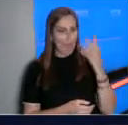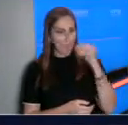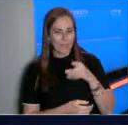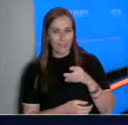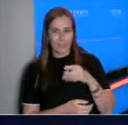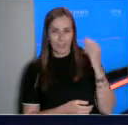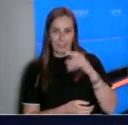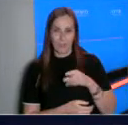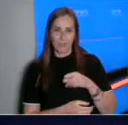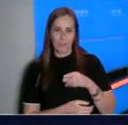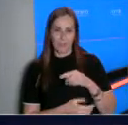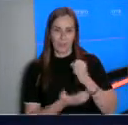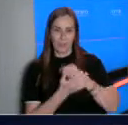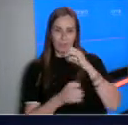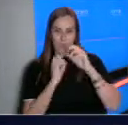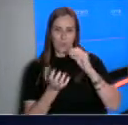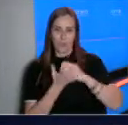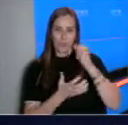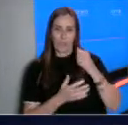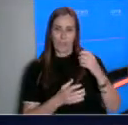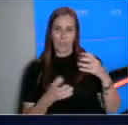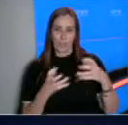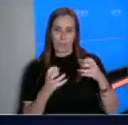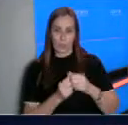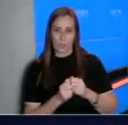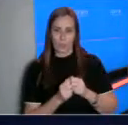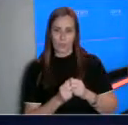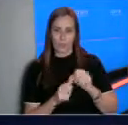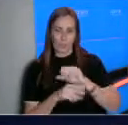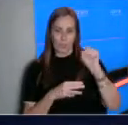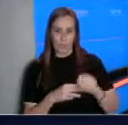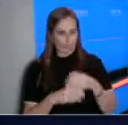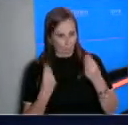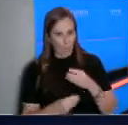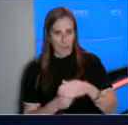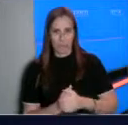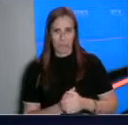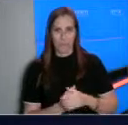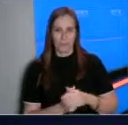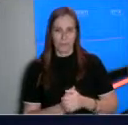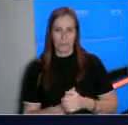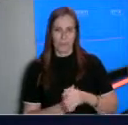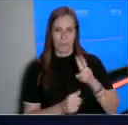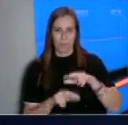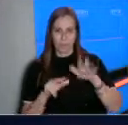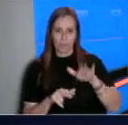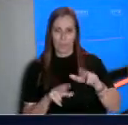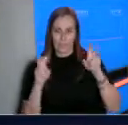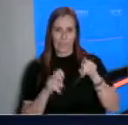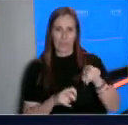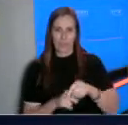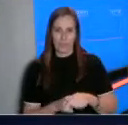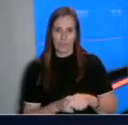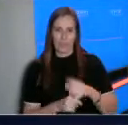למדת? למדתי תואר שני בתקשורת, תואר שני בסוציולוגיה. סימסטר. או, את מהטובים. כן, כן, אני מהצד. יש מצב שאפילו ציטטתי אותך